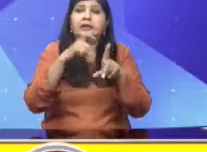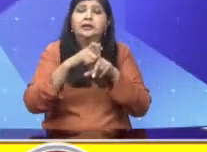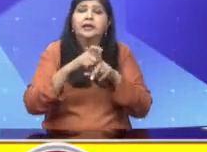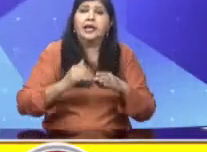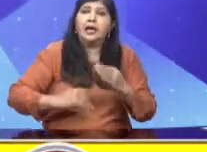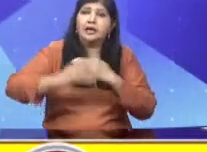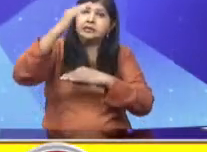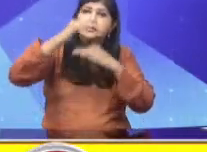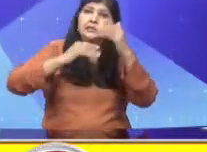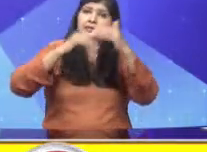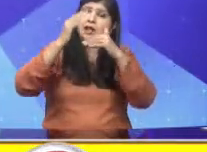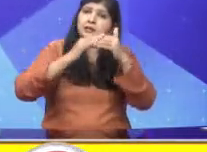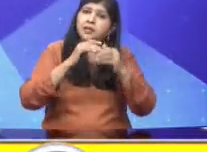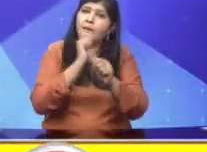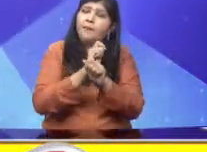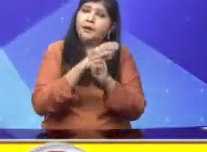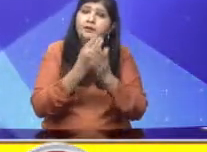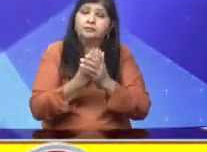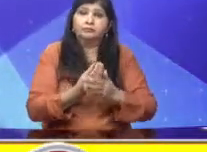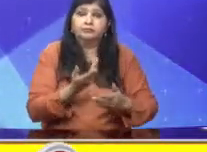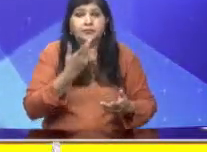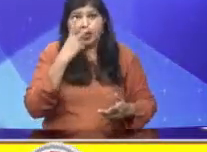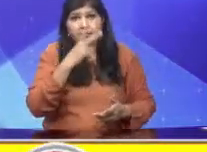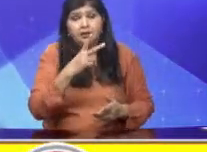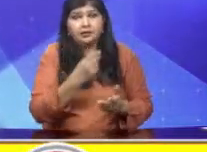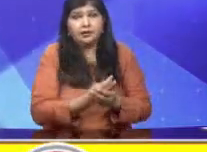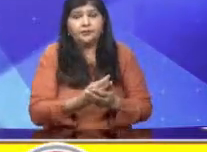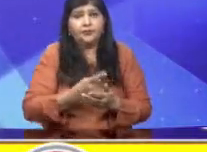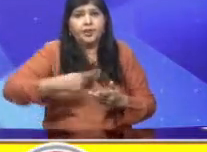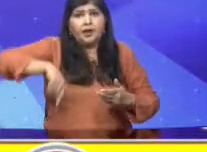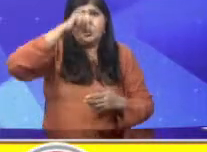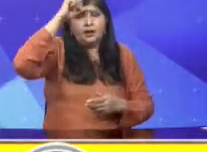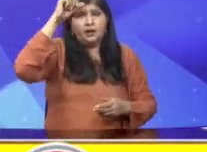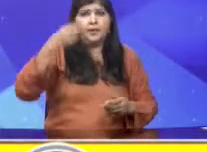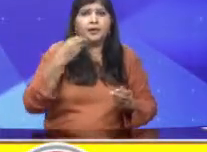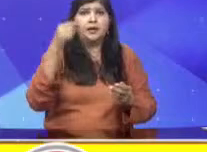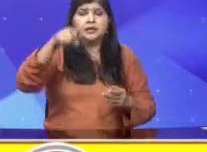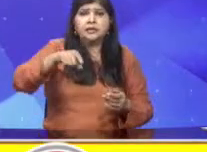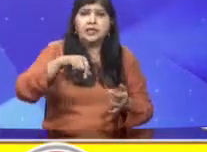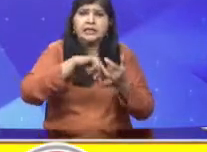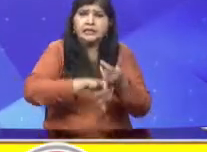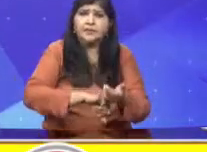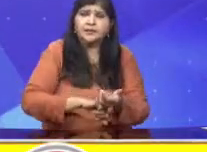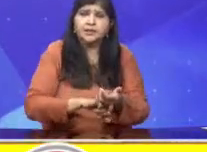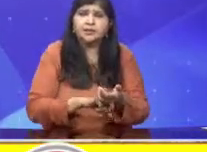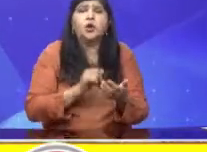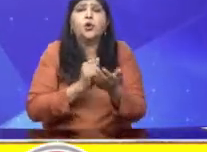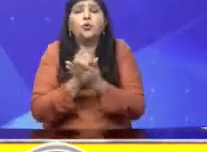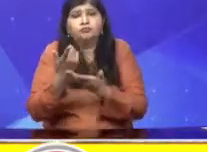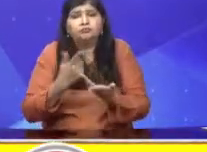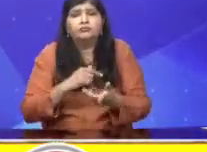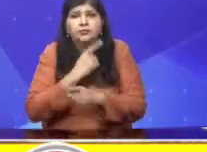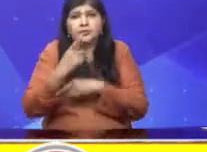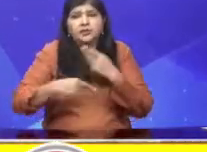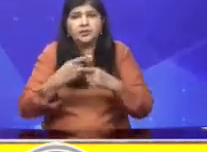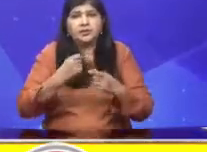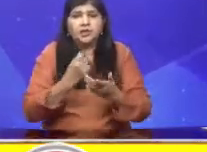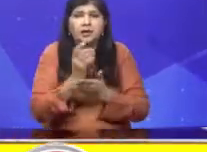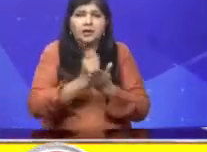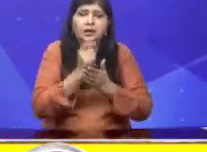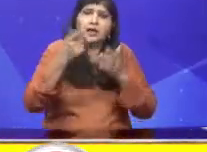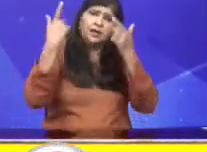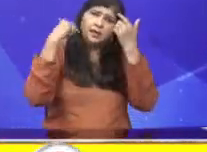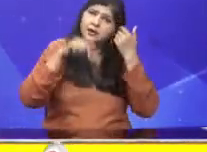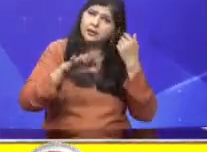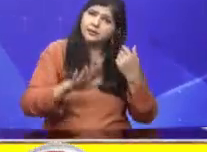दिया आपको यह जानकर खुशी होगी कि देश भर में इस प्रकार के कई प्रयोग हो रहे हैं एक